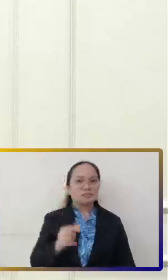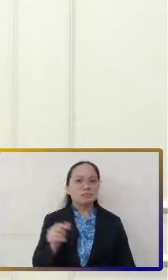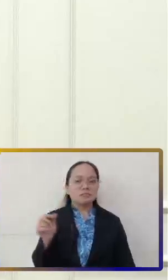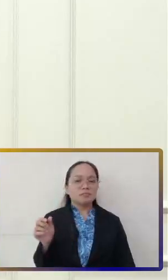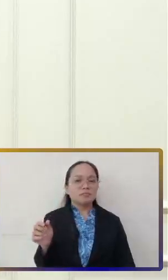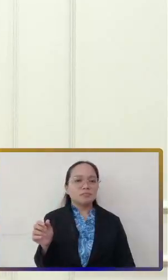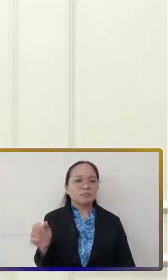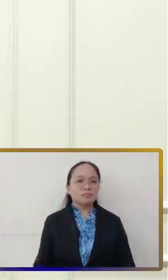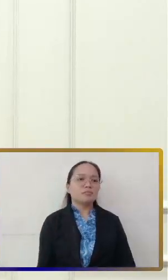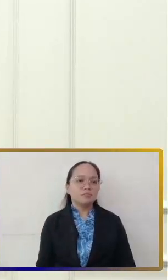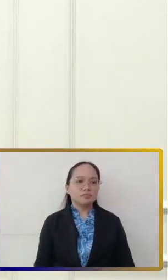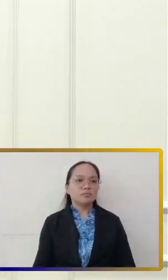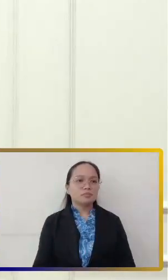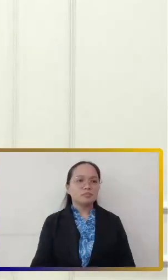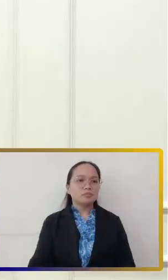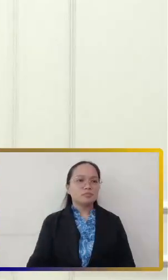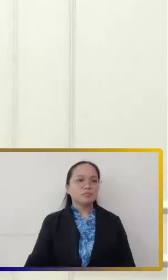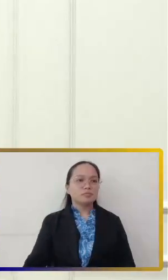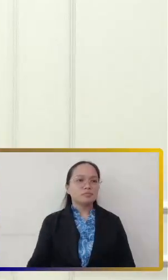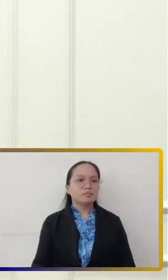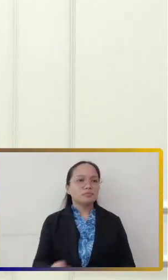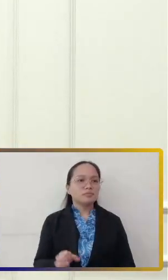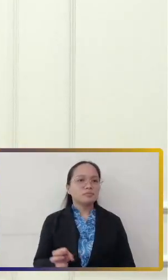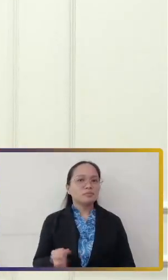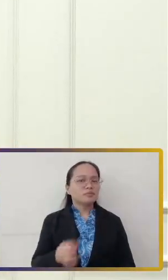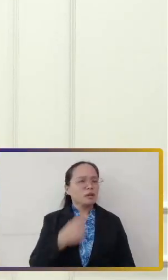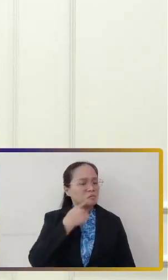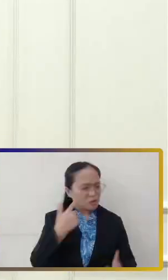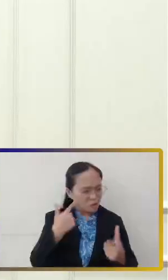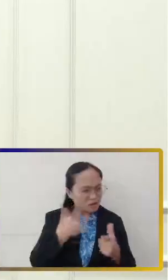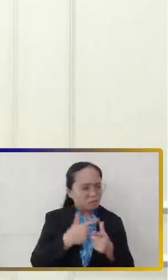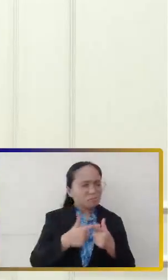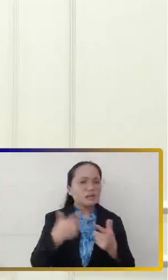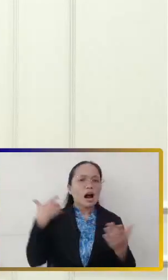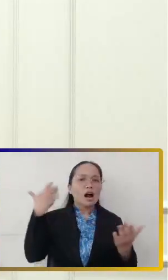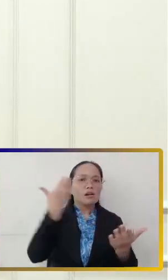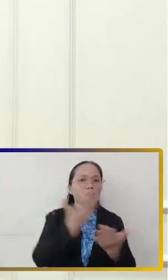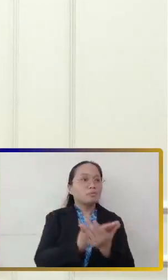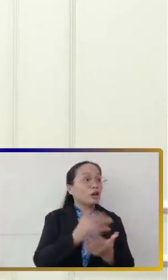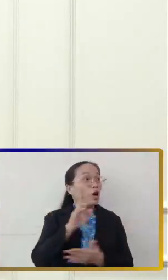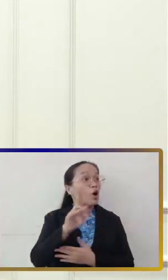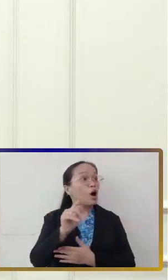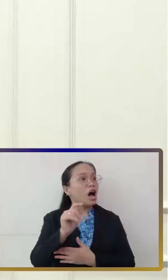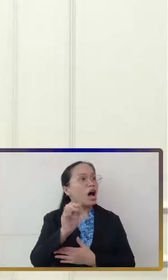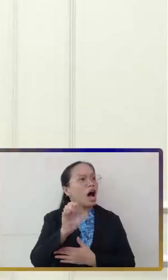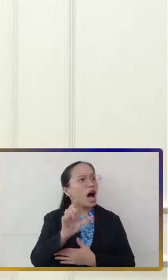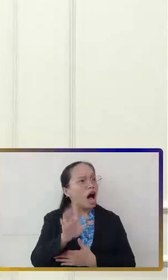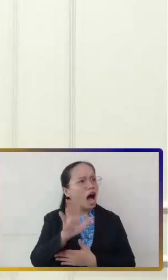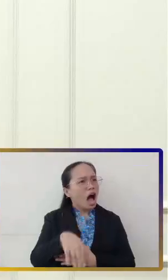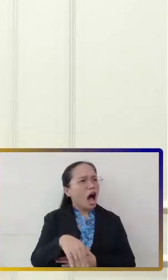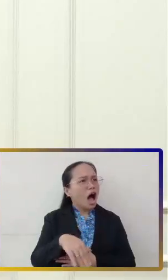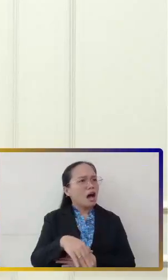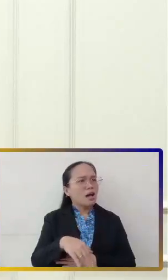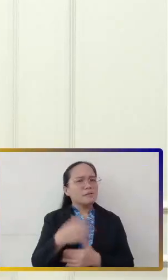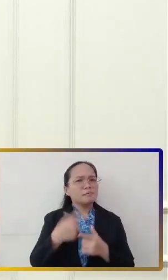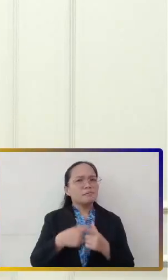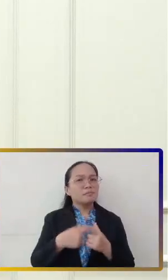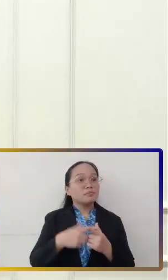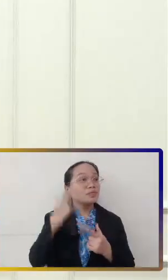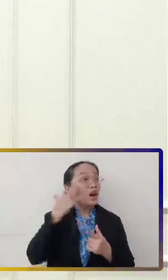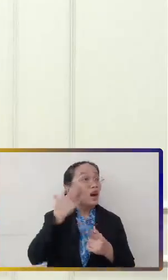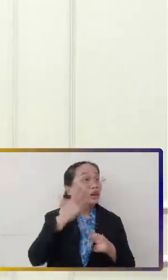happened. All right? You tell. Tapos nagtanong ako, alam mo kung yung